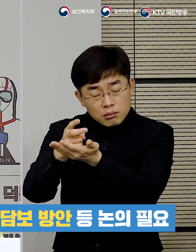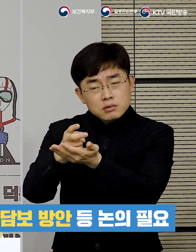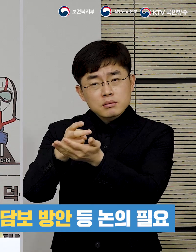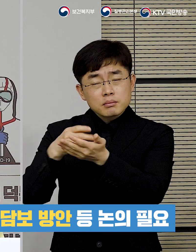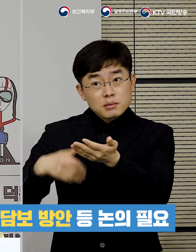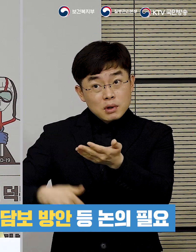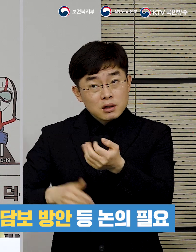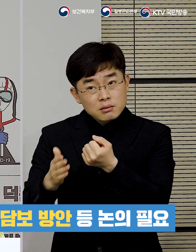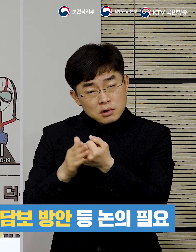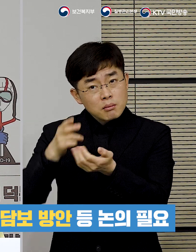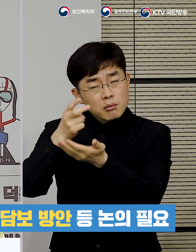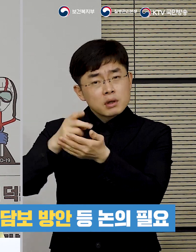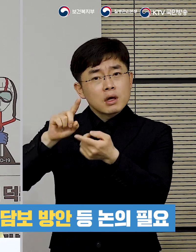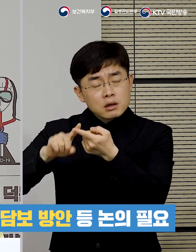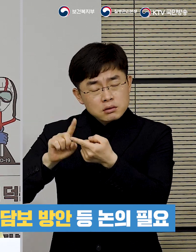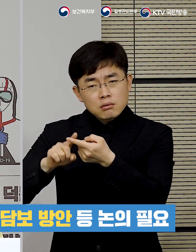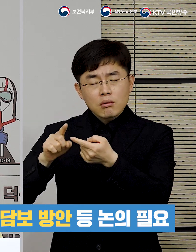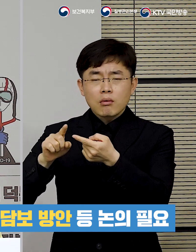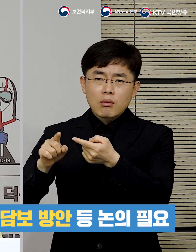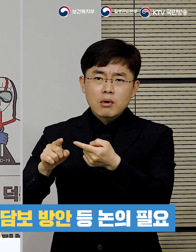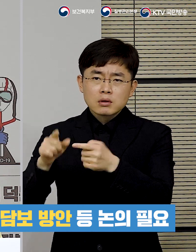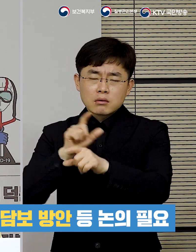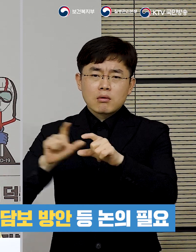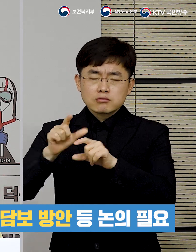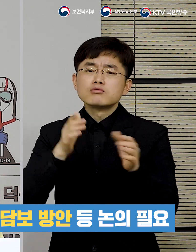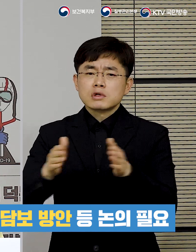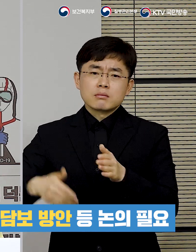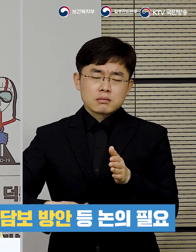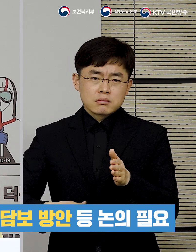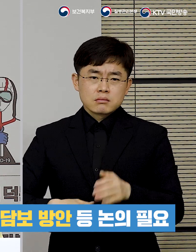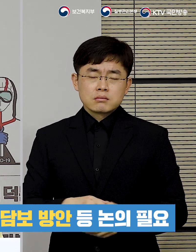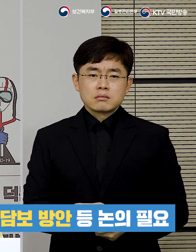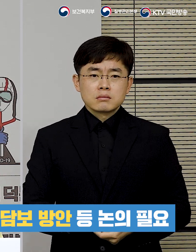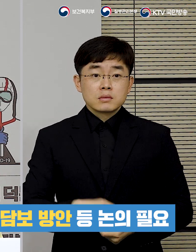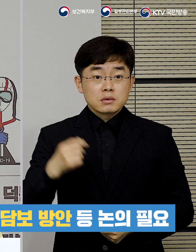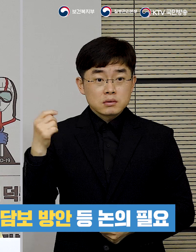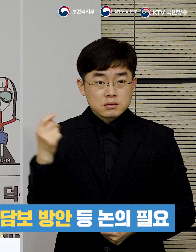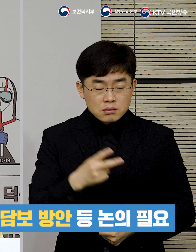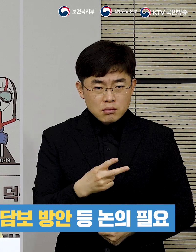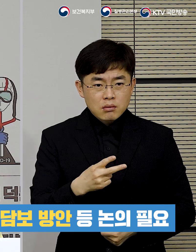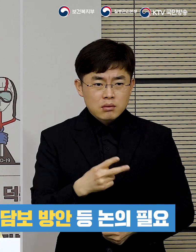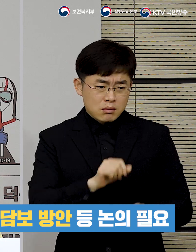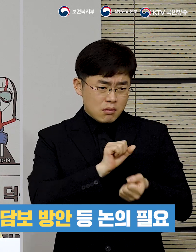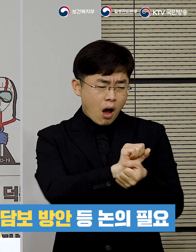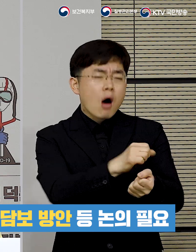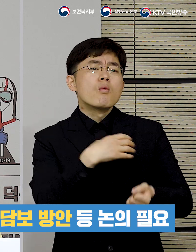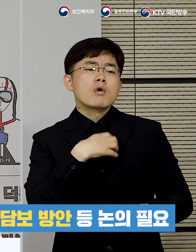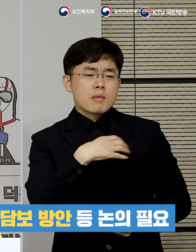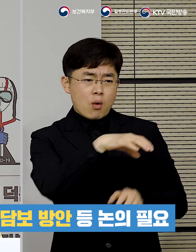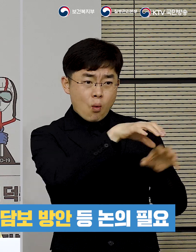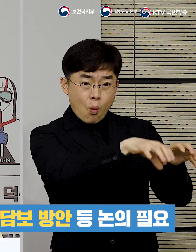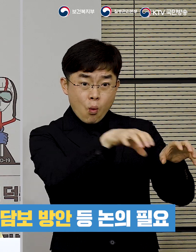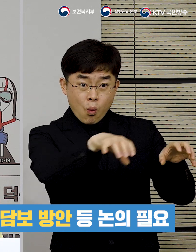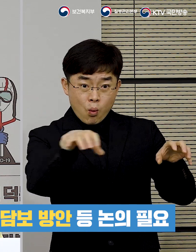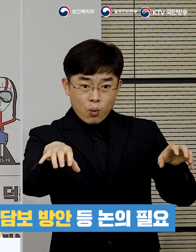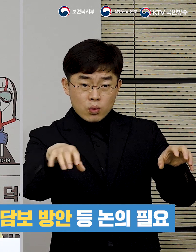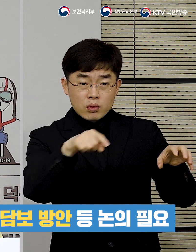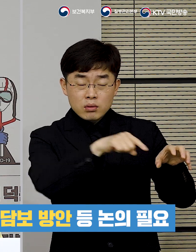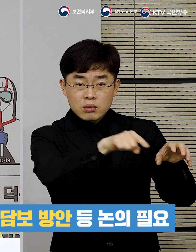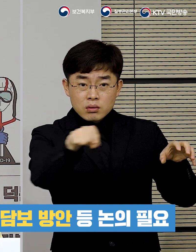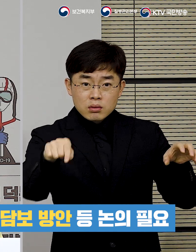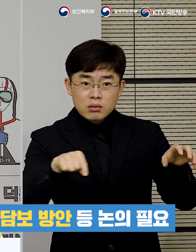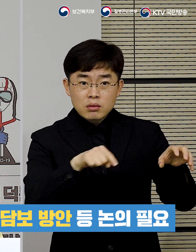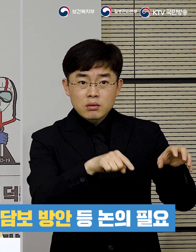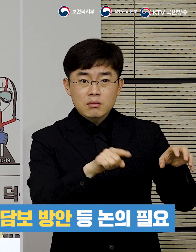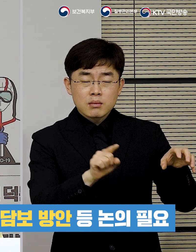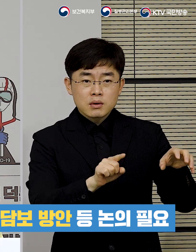대한 논의가 후속적으로 필요할 거라고 생각을 하고, 또 위험도가 높은 그러한 일부 시설에 대해서는 몇